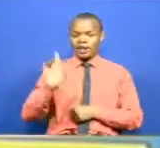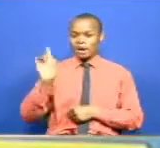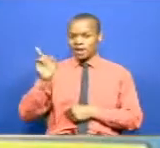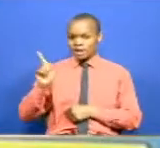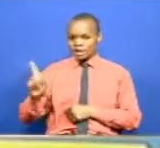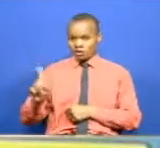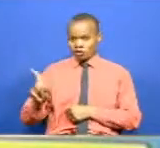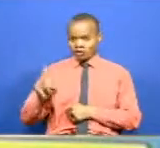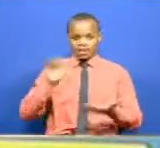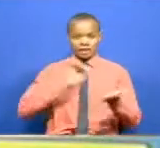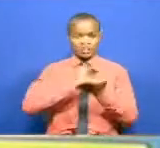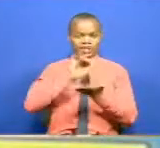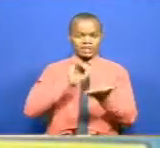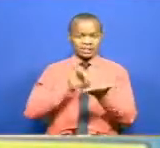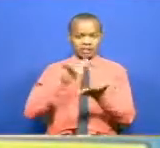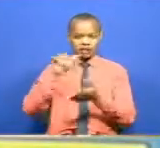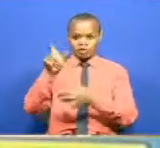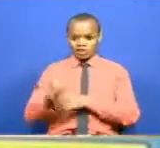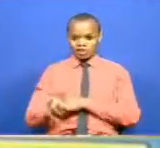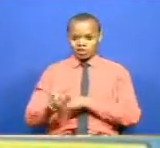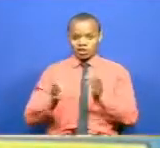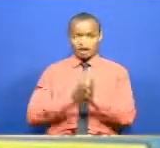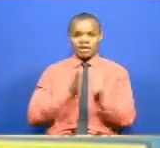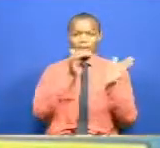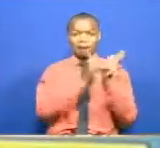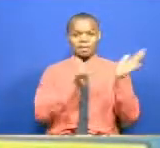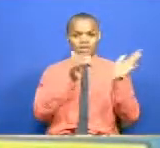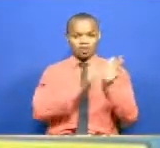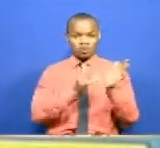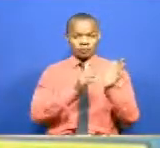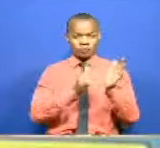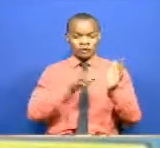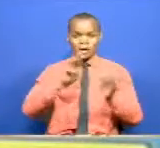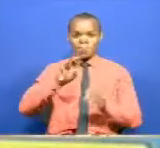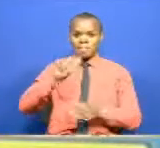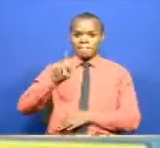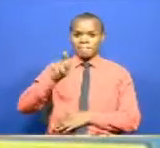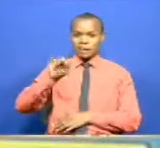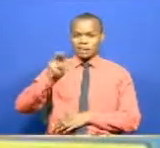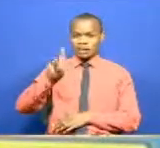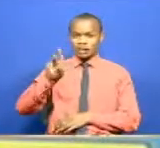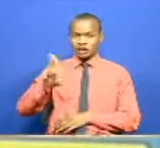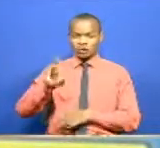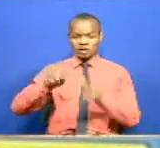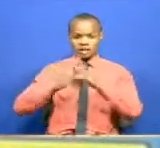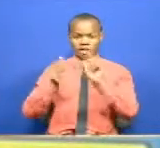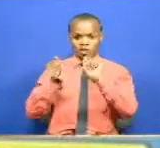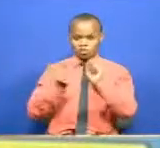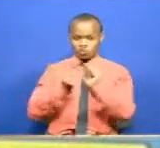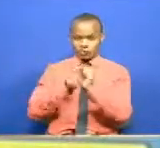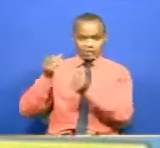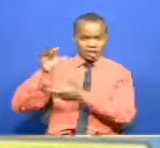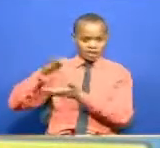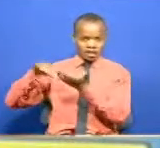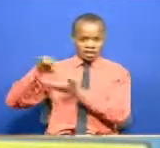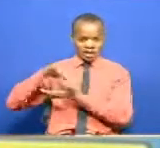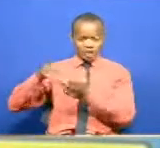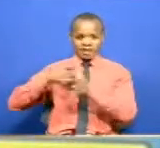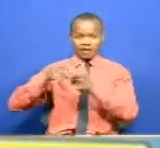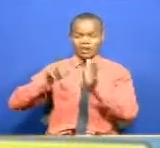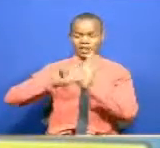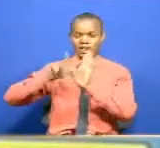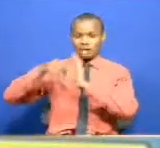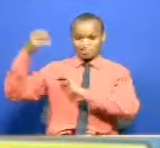ya kati na vile vile katika sehemu za Machakos, Makindu, Kitui ambapo tutaanza siku kwa hali ya mawingu itakayopisha vipindi vya jua.